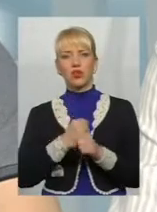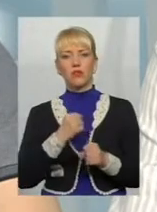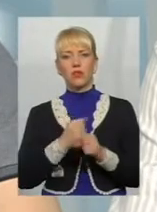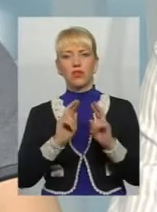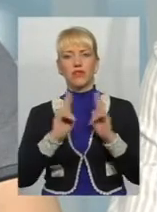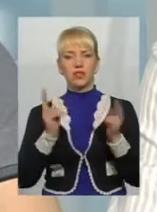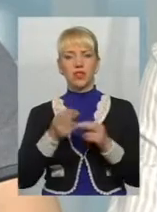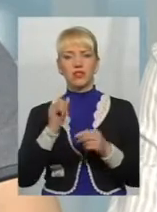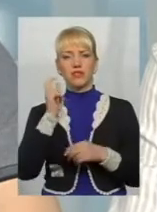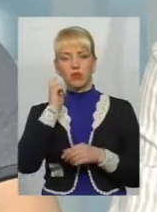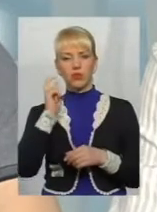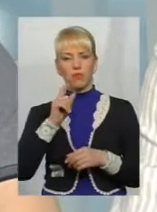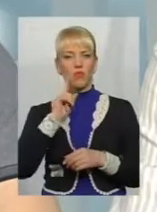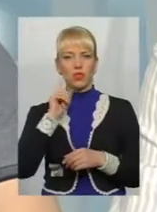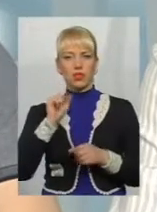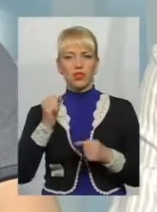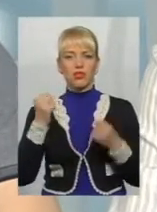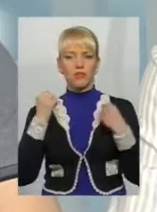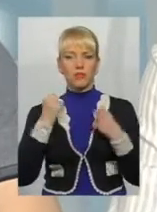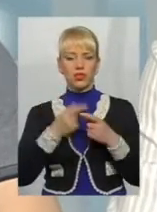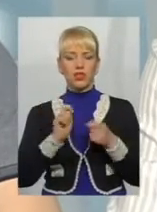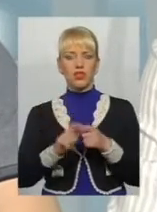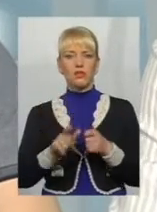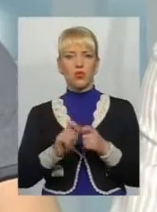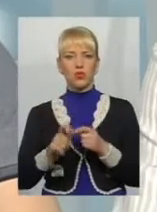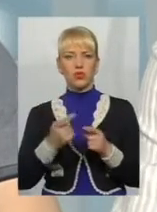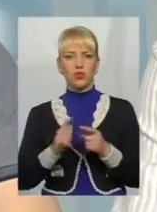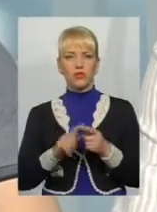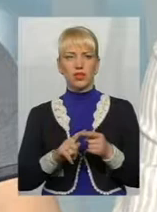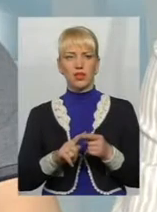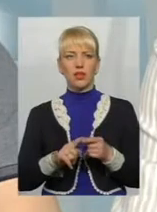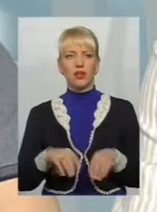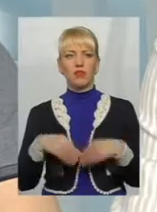федерації, і управління молоді спорту, і спонсорам вже приносить свої